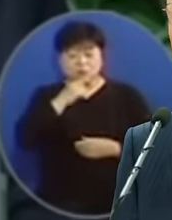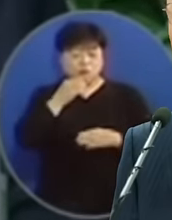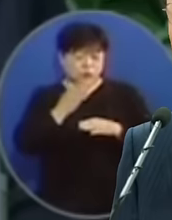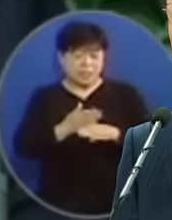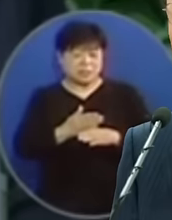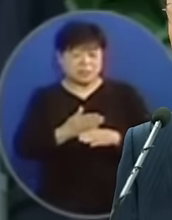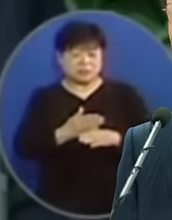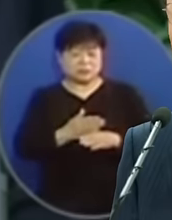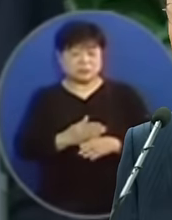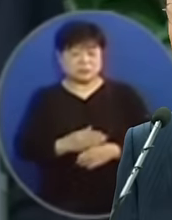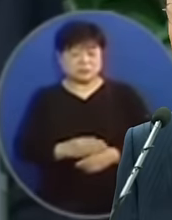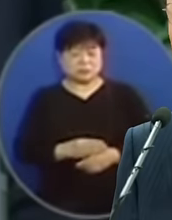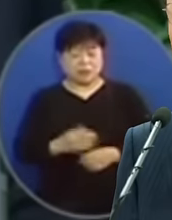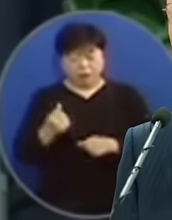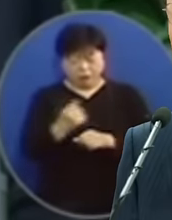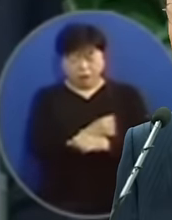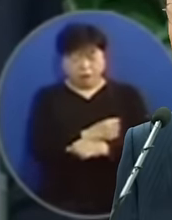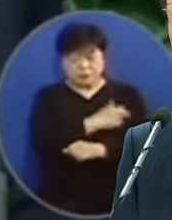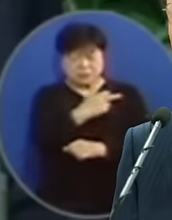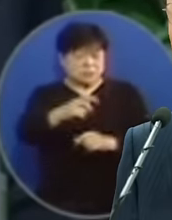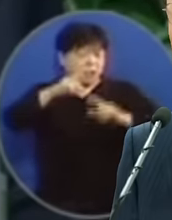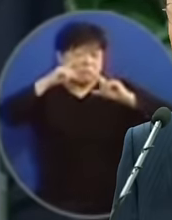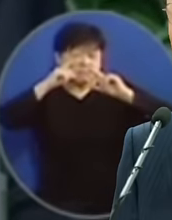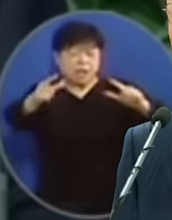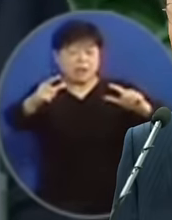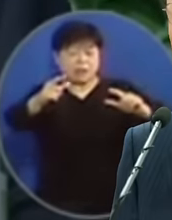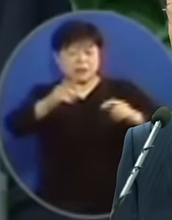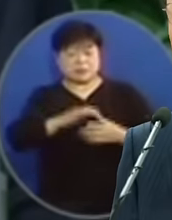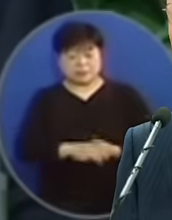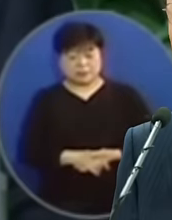공산주의자들은 얼마나 어마어마하게 강하게 말하지 않습니까?